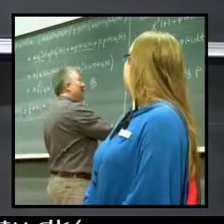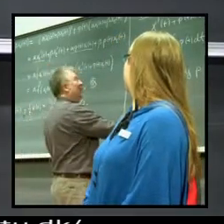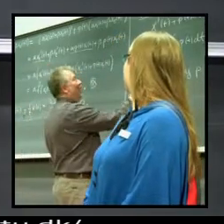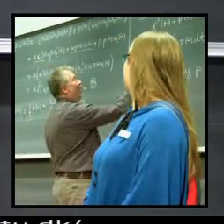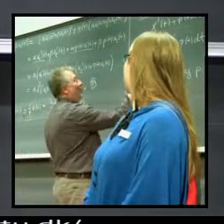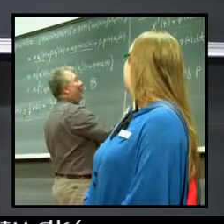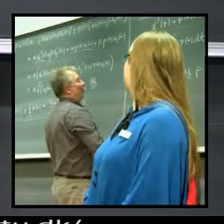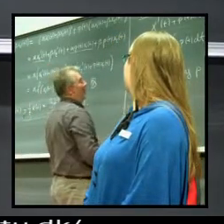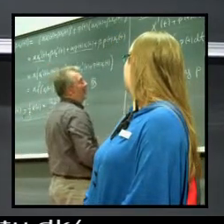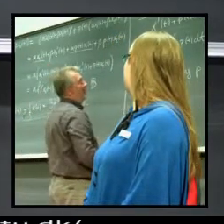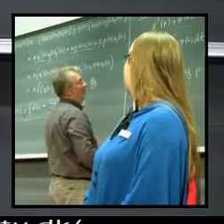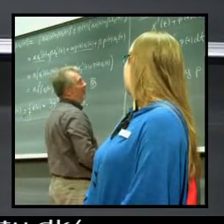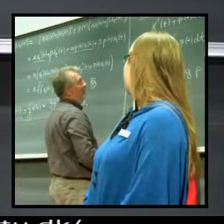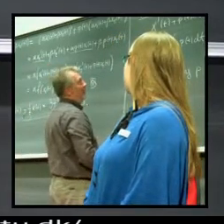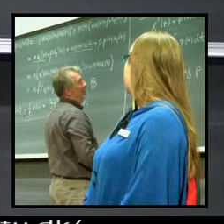Ja.